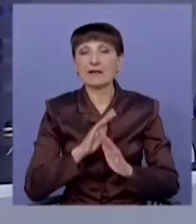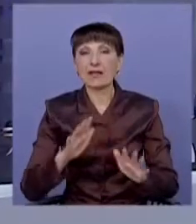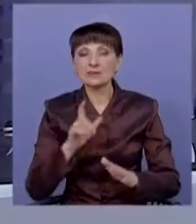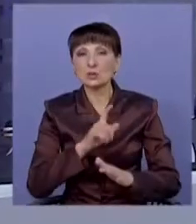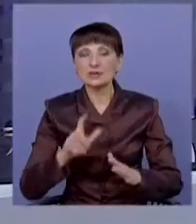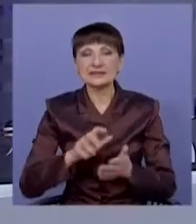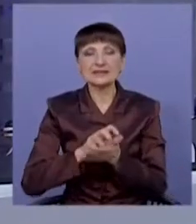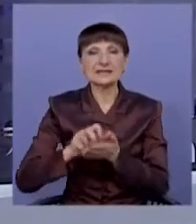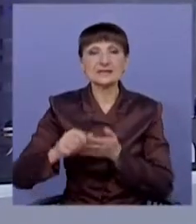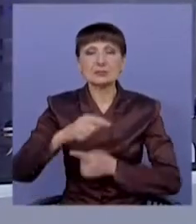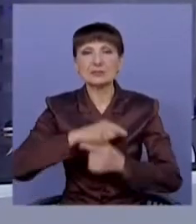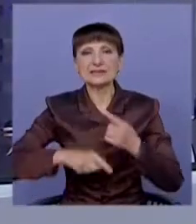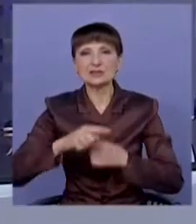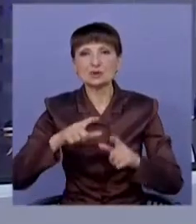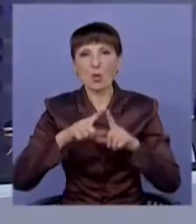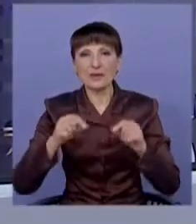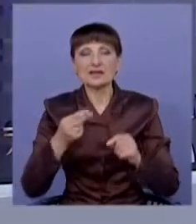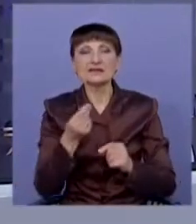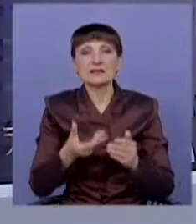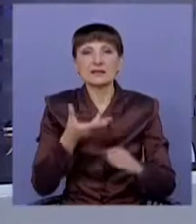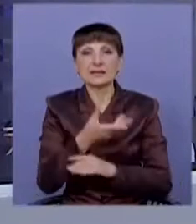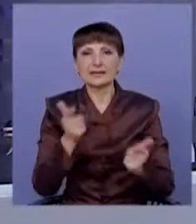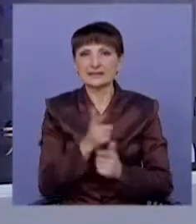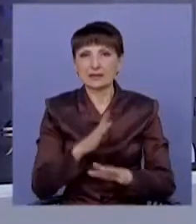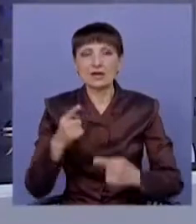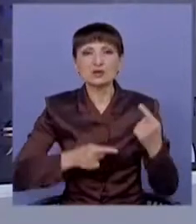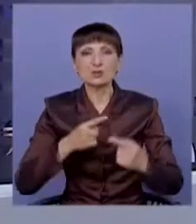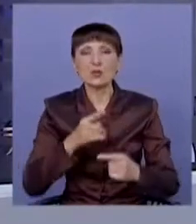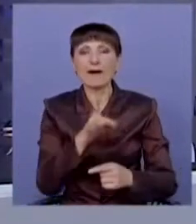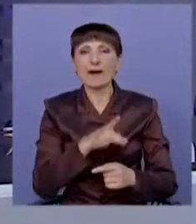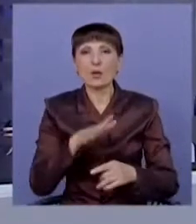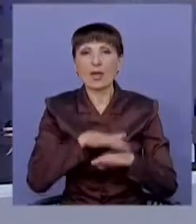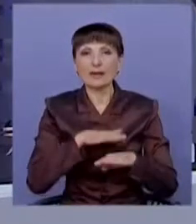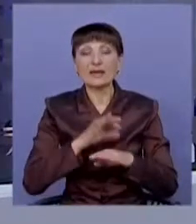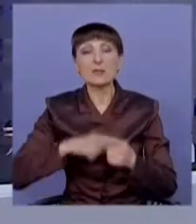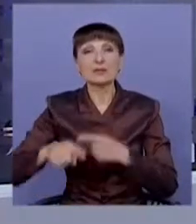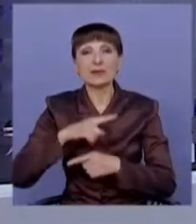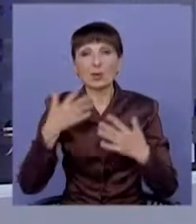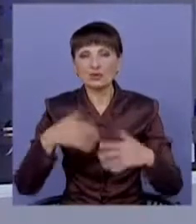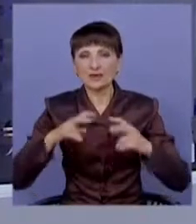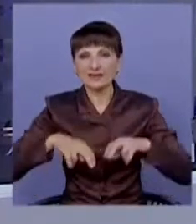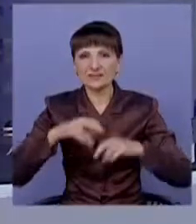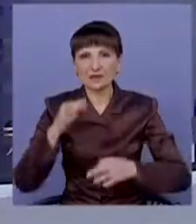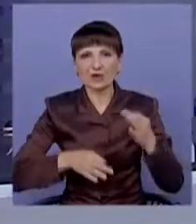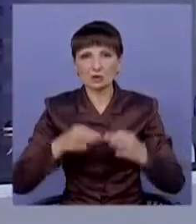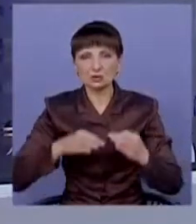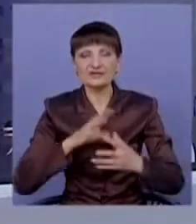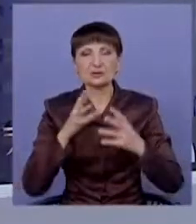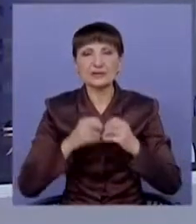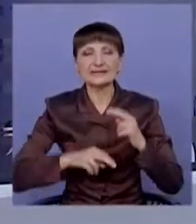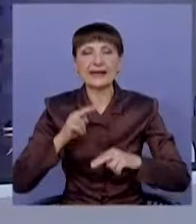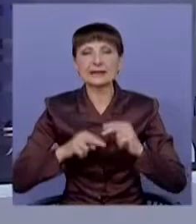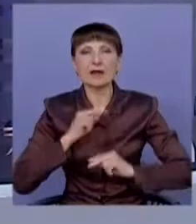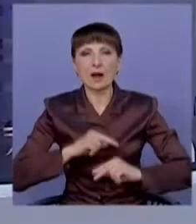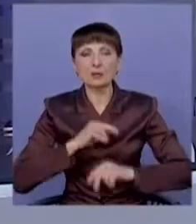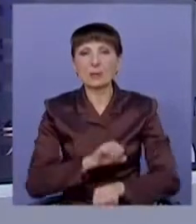сносимых бизнес-объектов с суммой компенсации. Спор между районным акиматом и предпринимателями уже рассматривают в судах. В результате строительные